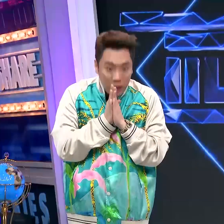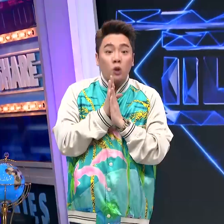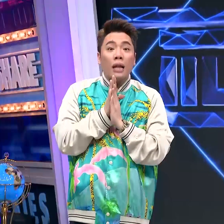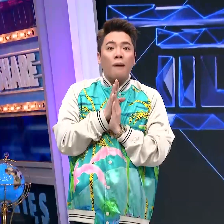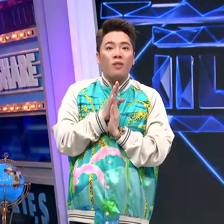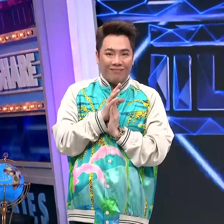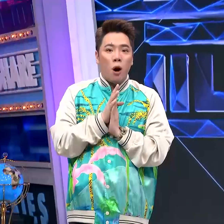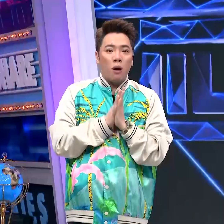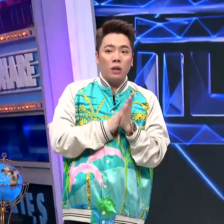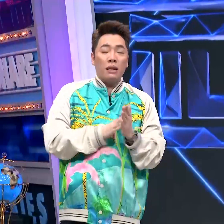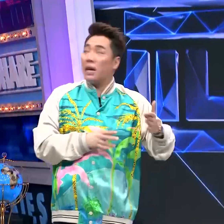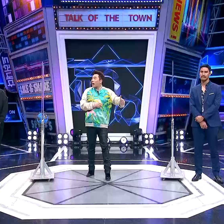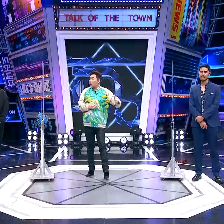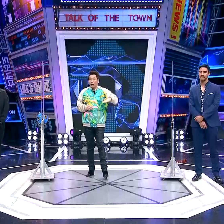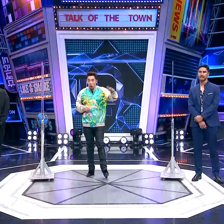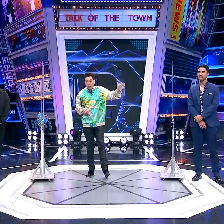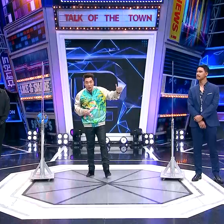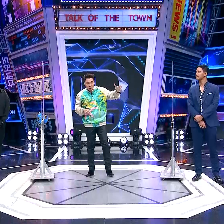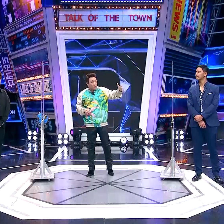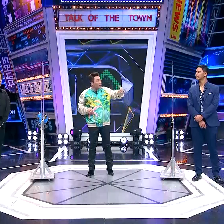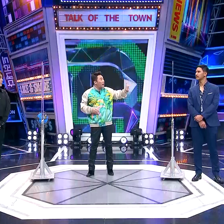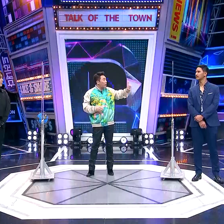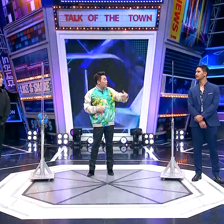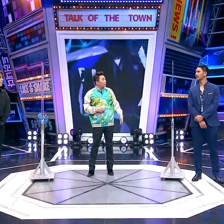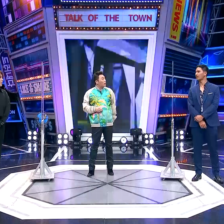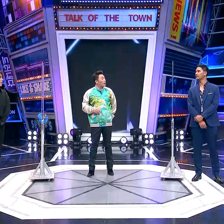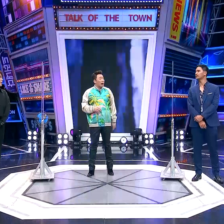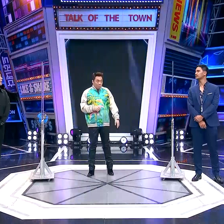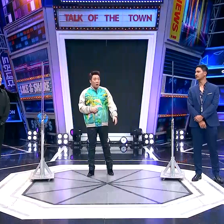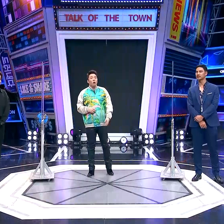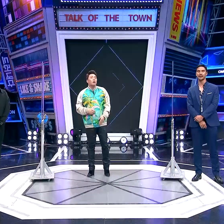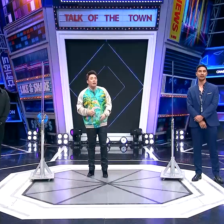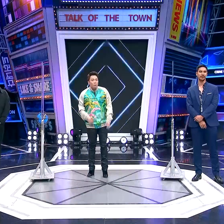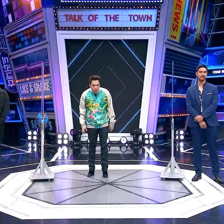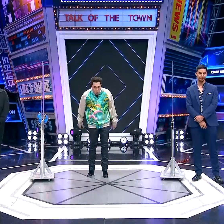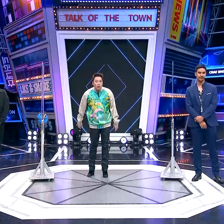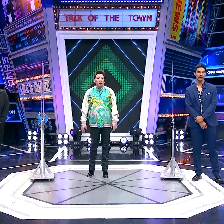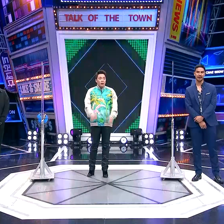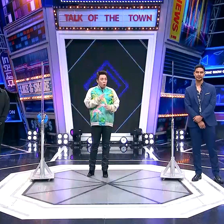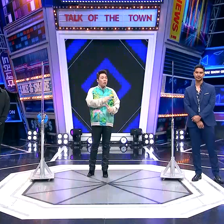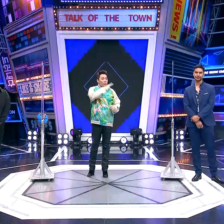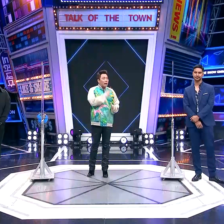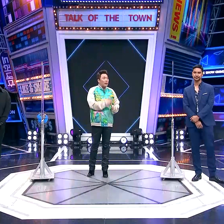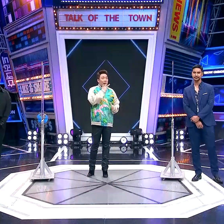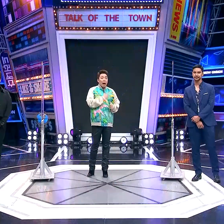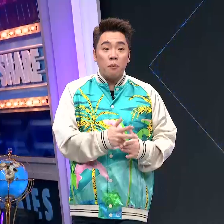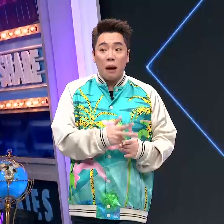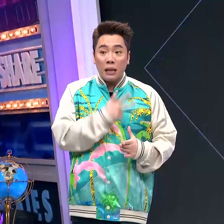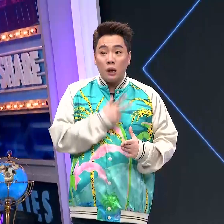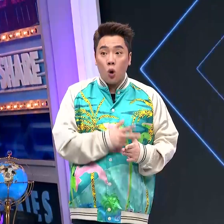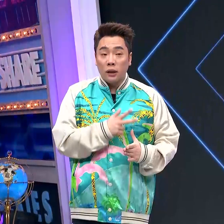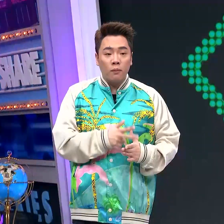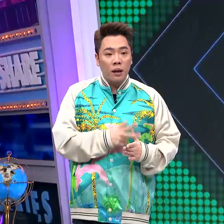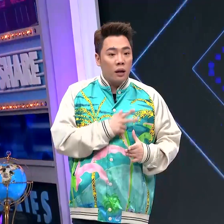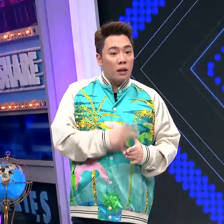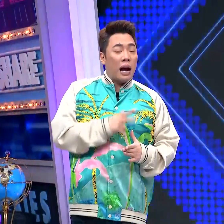ขอบพระคุณมติชนนะฮะขอบพระคุณจริงๆเมื่อกี้การที่เราเอามาจากการ ข่าวการเมือง ทั้งหมดจากมติชนติดคุณสามารถติดตามจากม